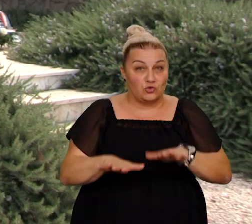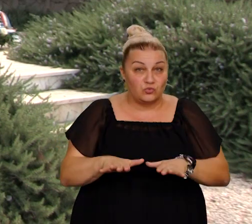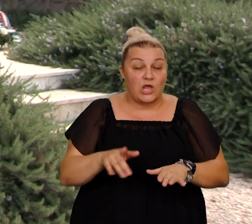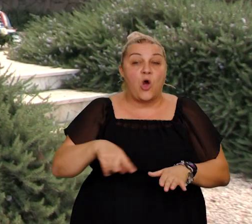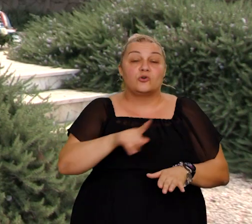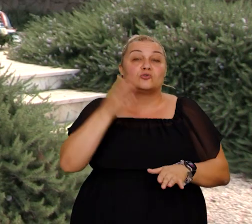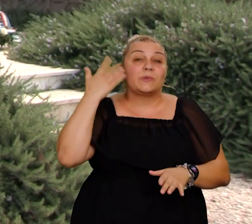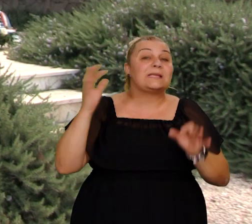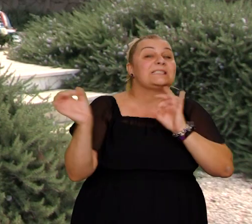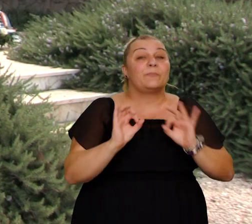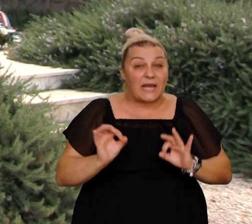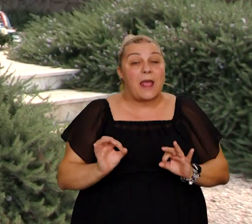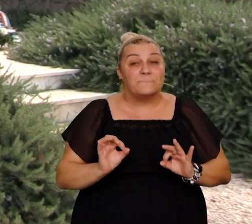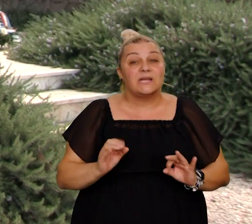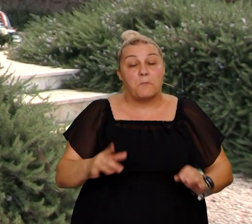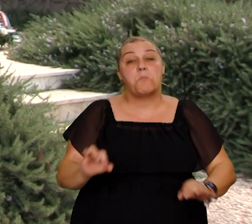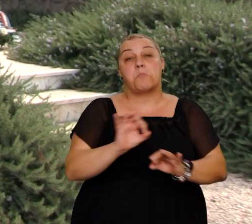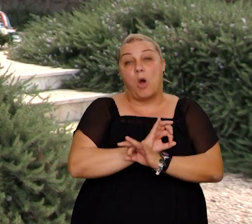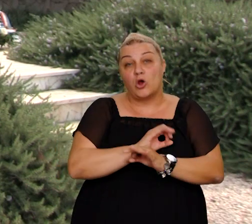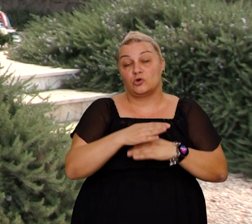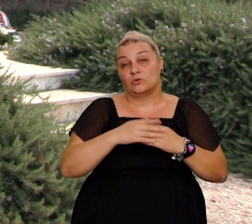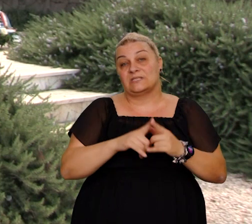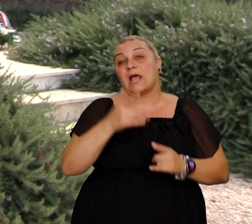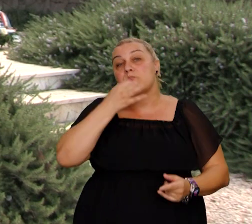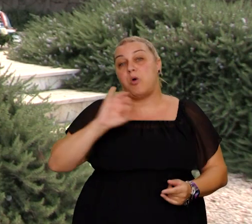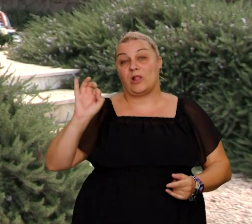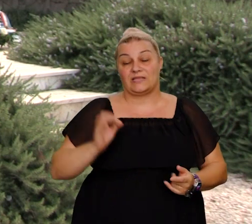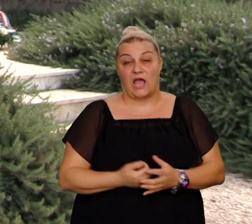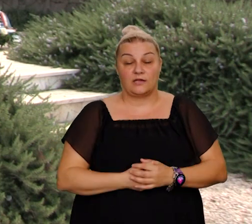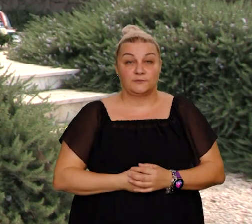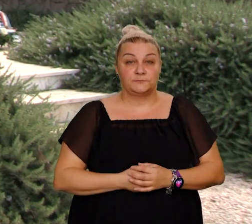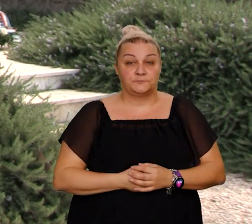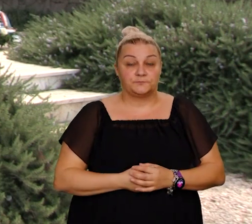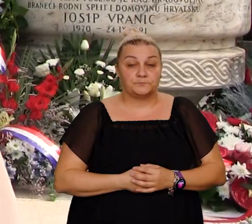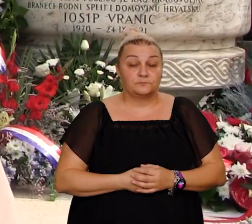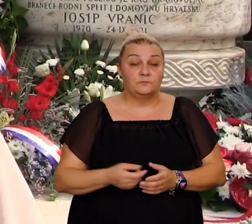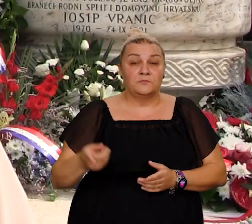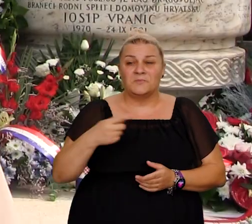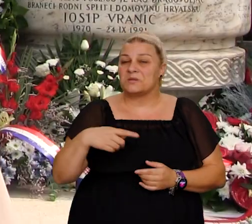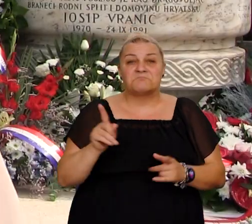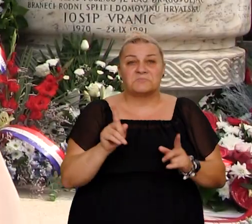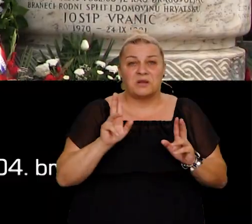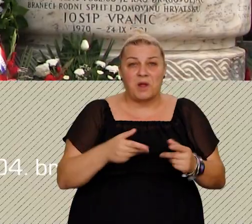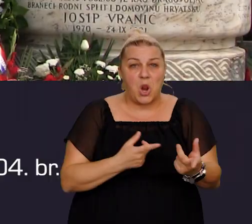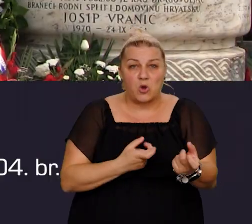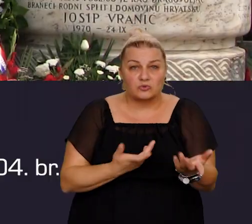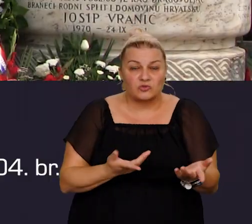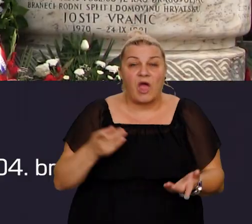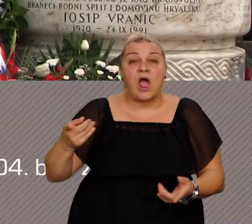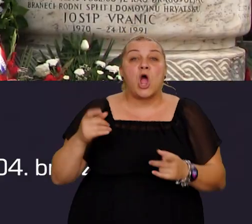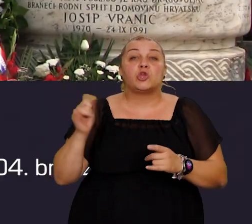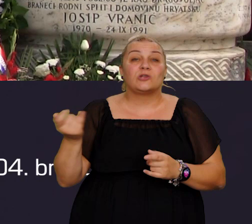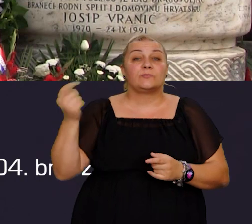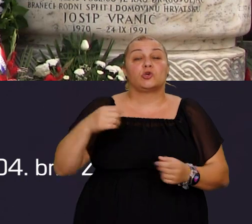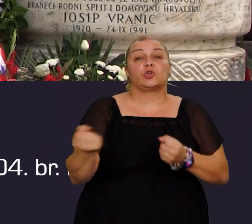njenih mladih ljudi koji su bili spremni poginuti za njen boljitak. Mi nismo imali nikakvog naoružanja,